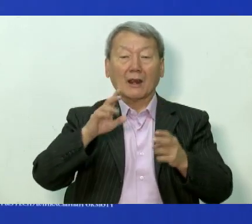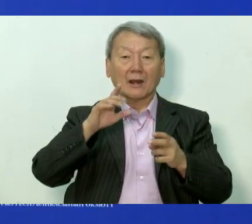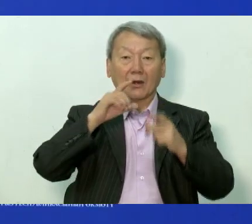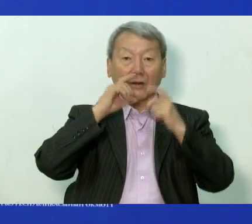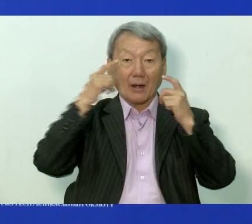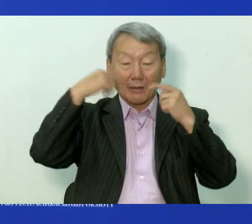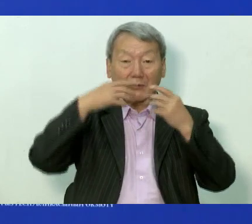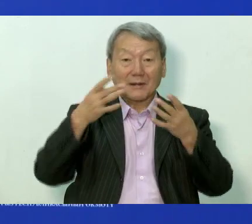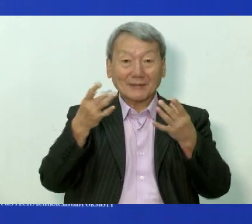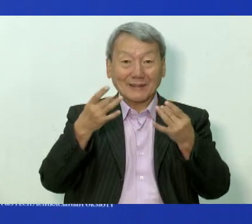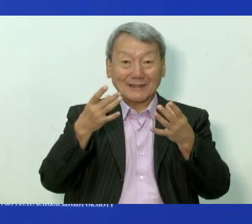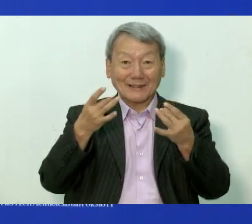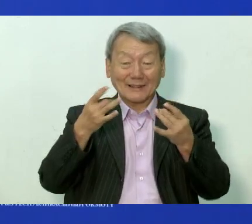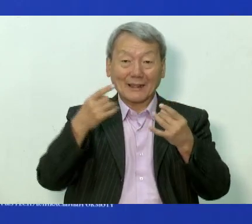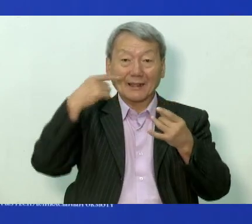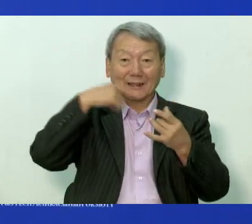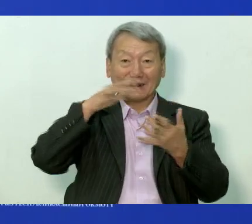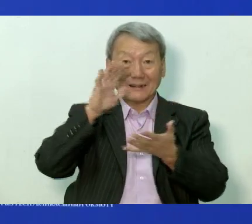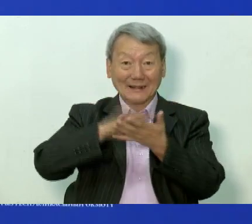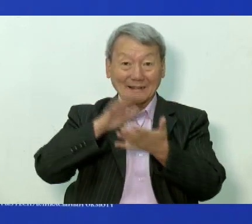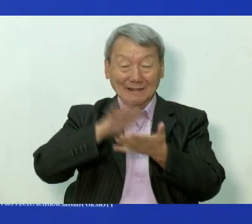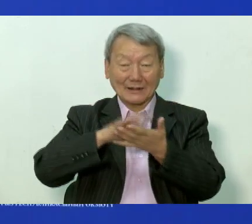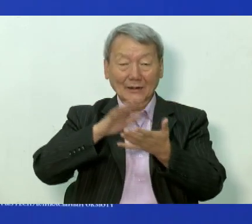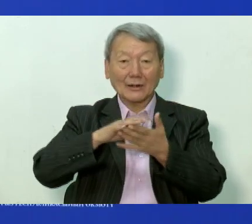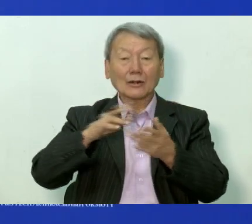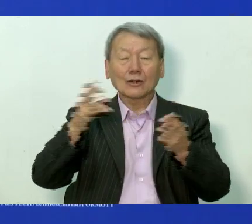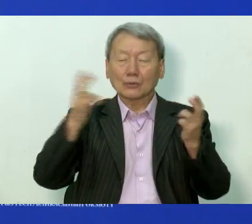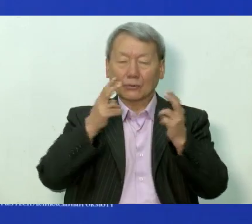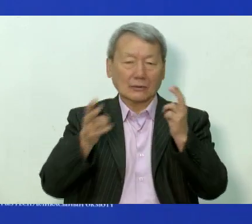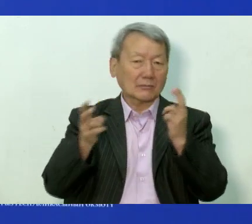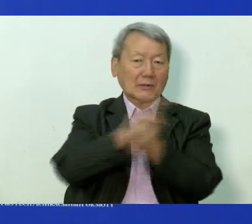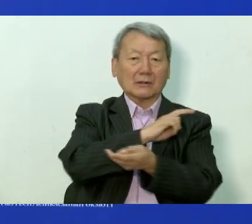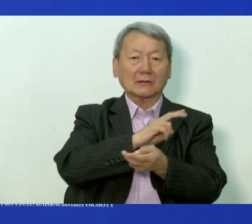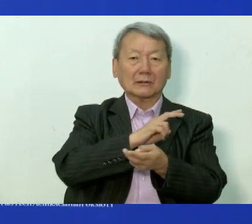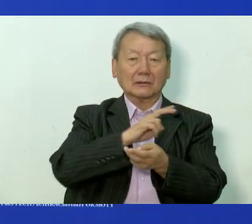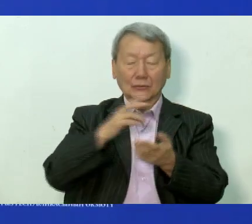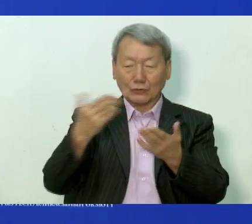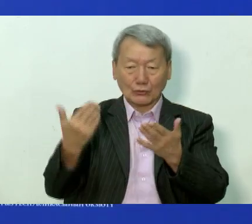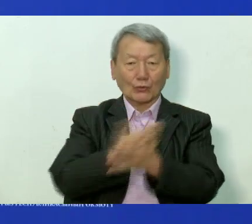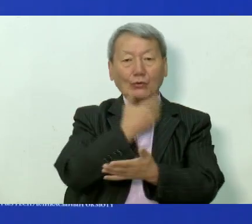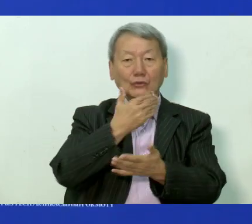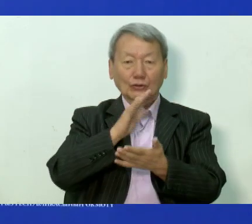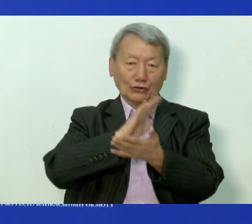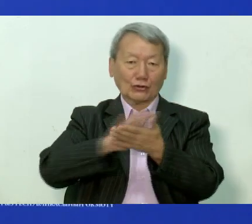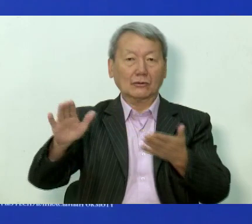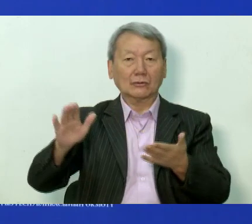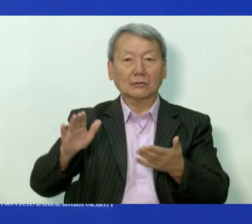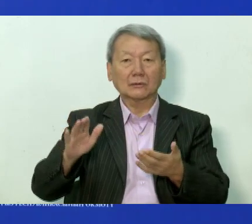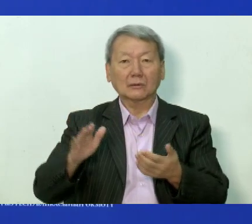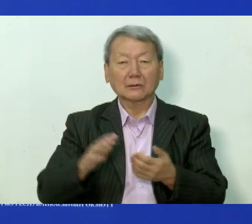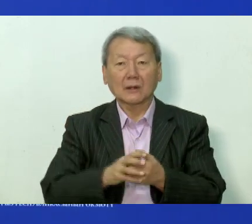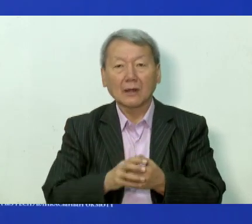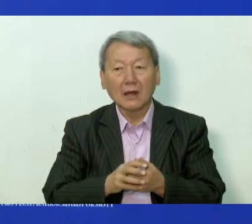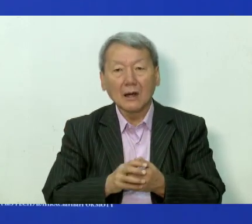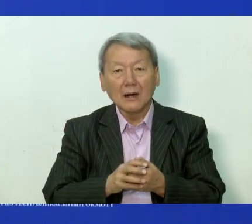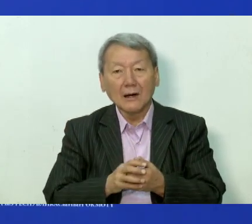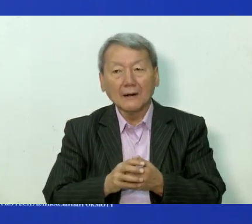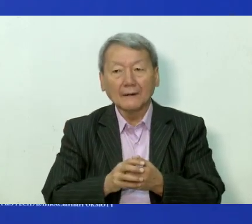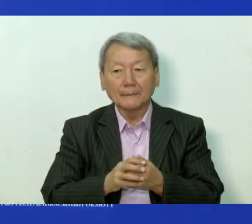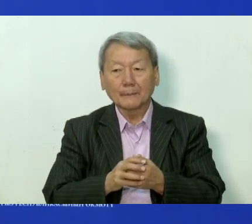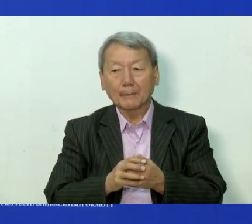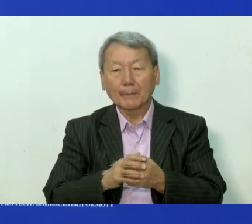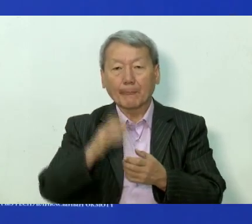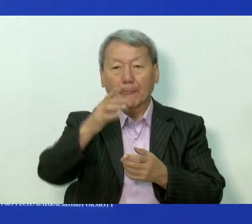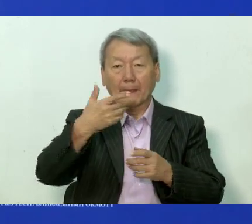становится влажной или же она становится грязной, ее немедленно надо заменить на новую или чистую. Мы часто видим, что в